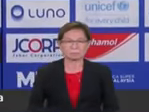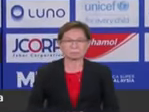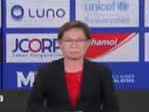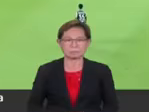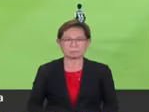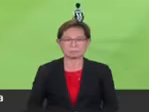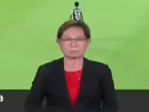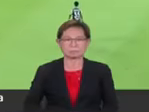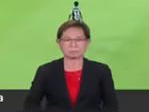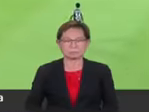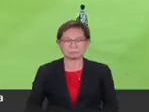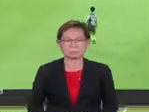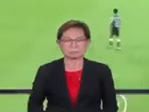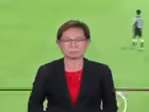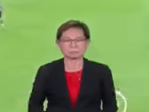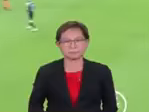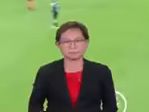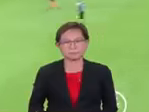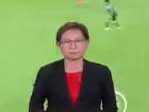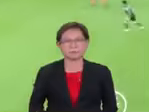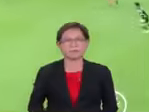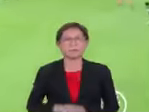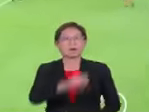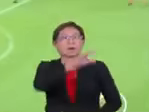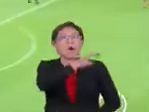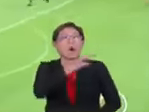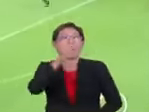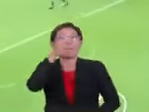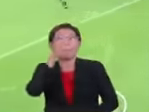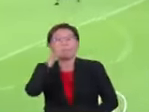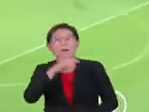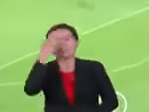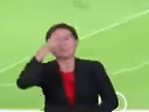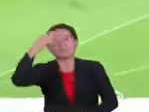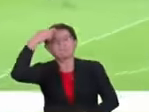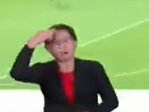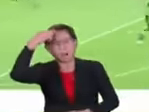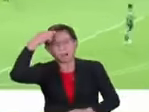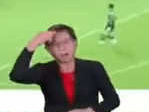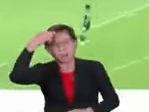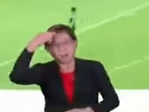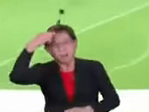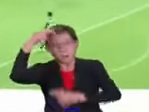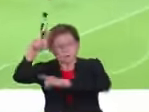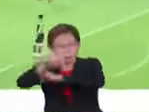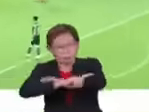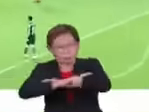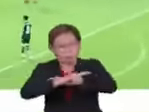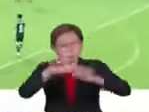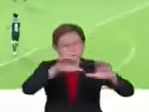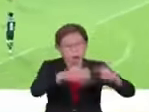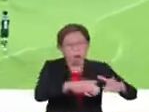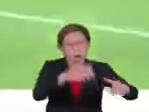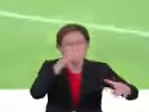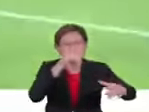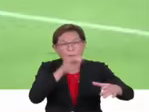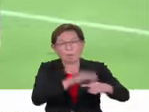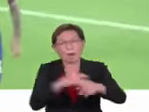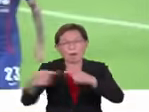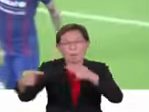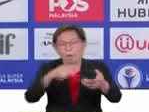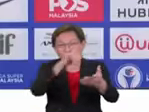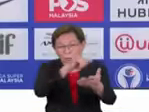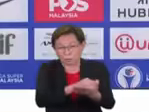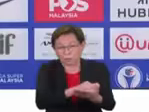equipo grande. Bagi pengendali Melaka United pula, faktor ketumpulan penyudah sekali lagi menghukum pasukannya pada pertemuan